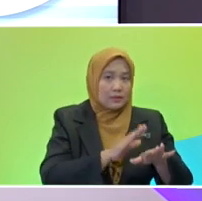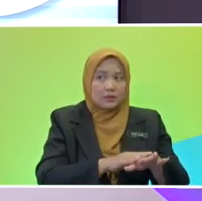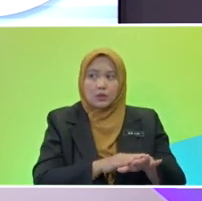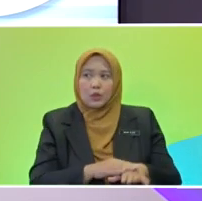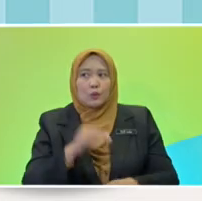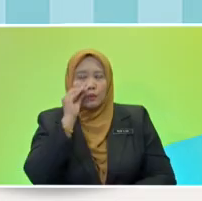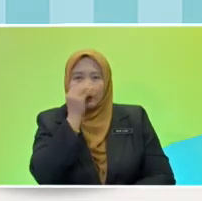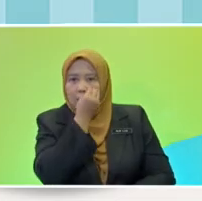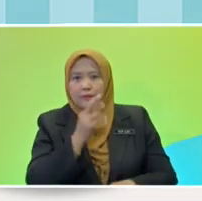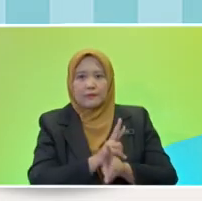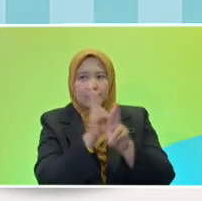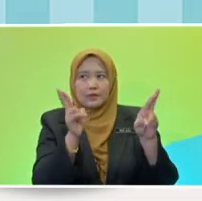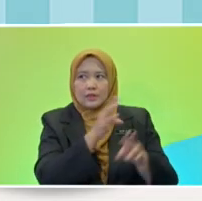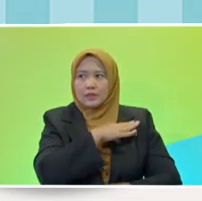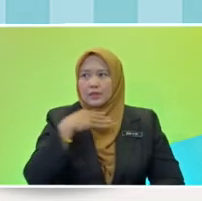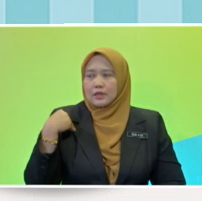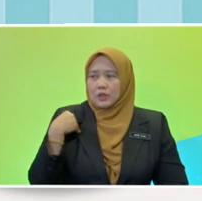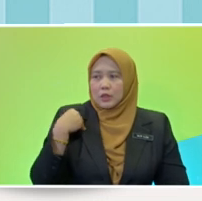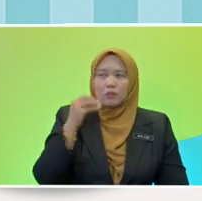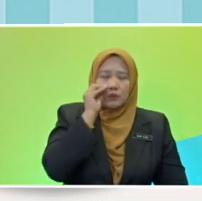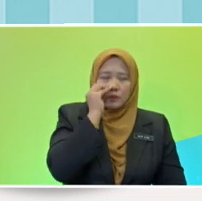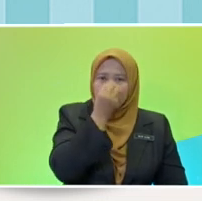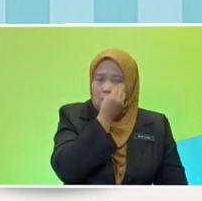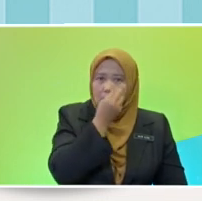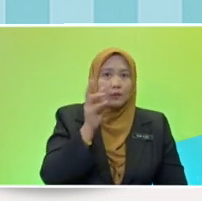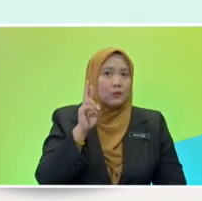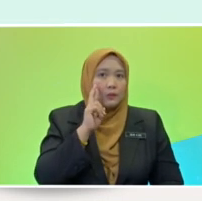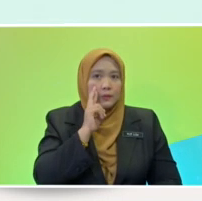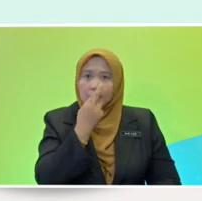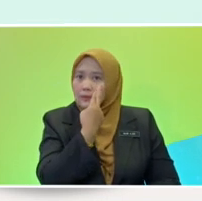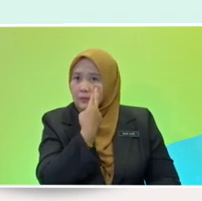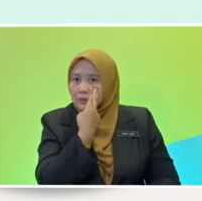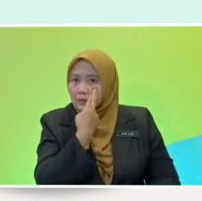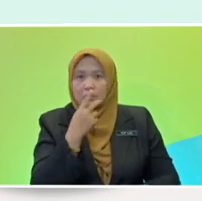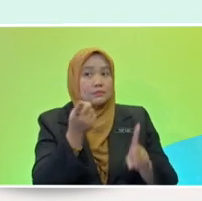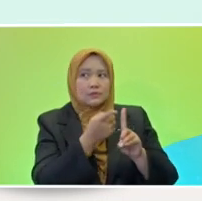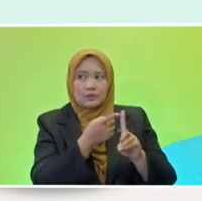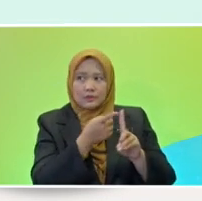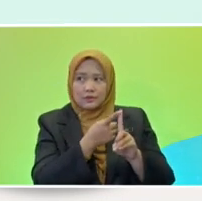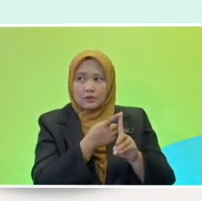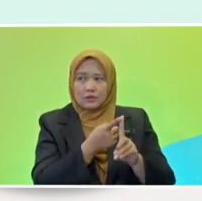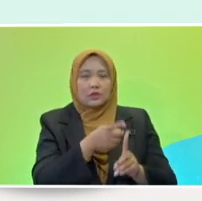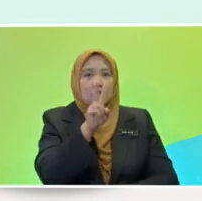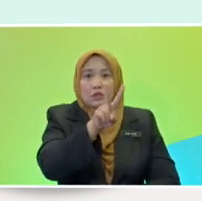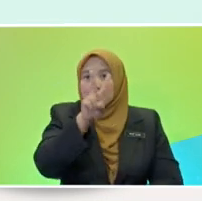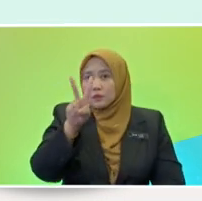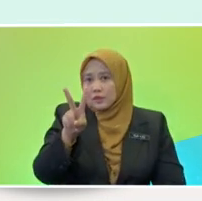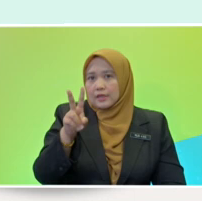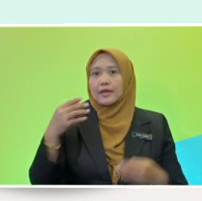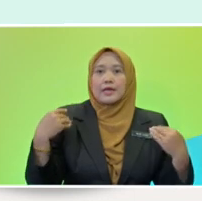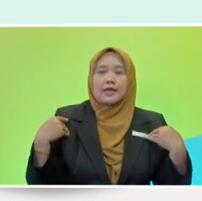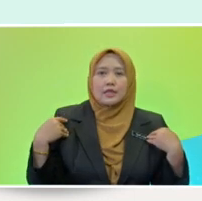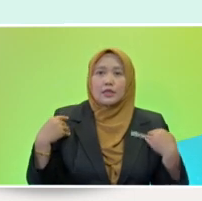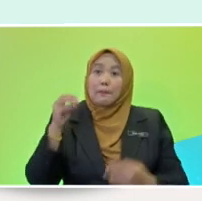raya dan juga pupuk pengurus ataupun pokok bunga mawar Jadi apakah yang pertama kedua-dua ini mempunyai